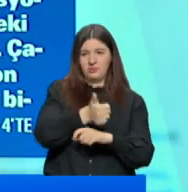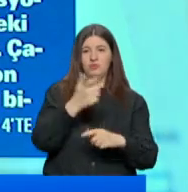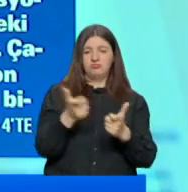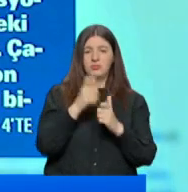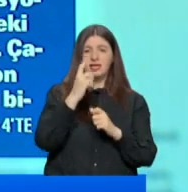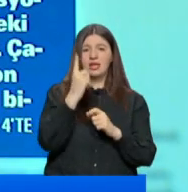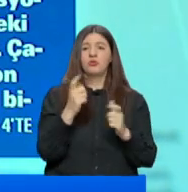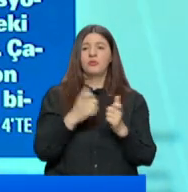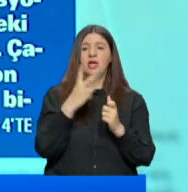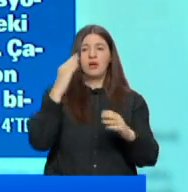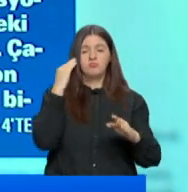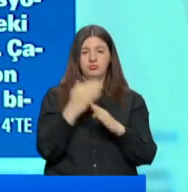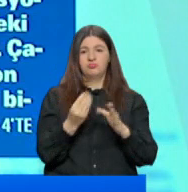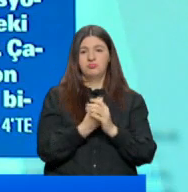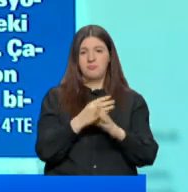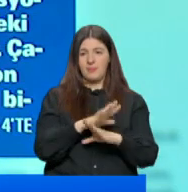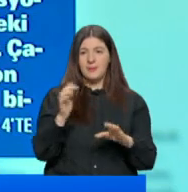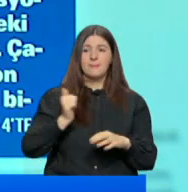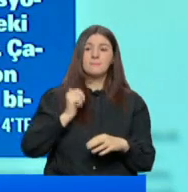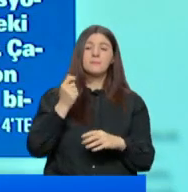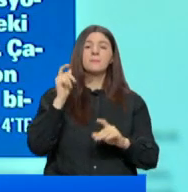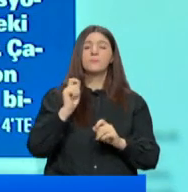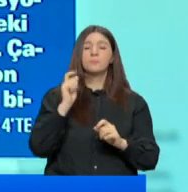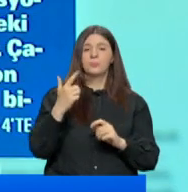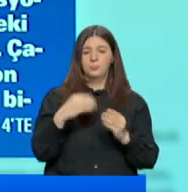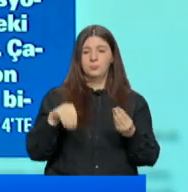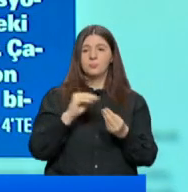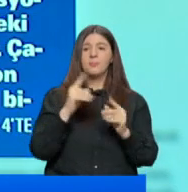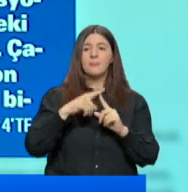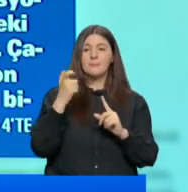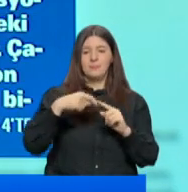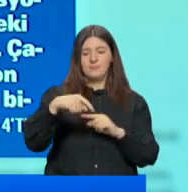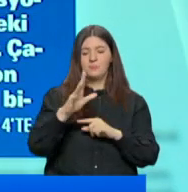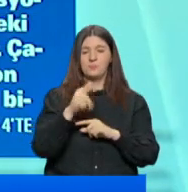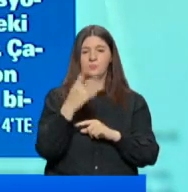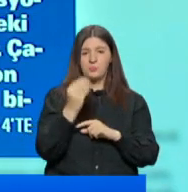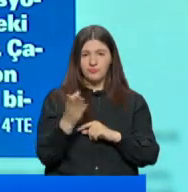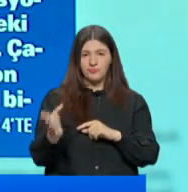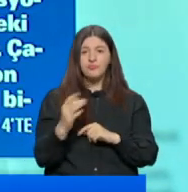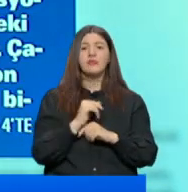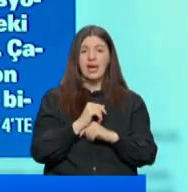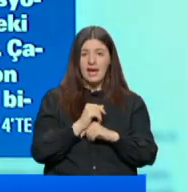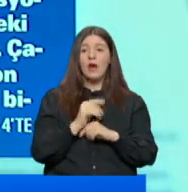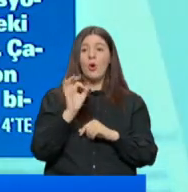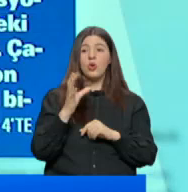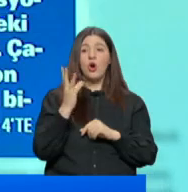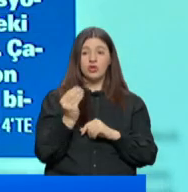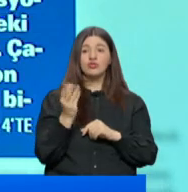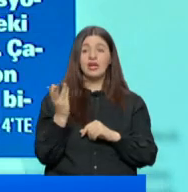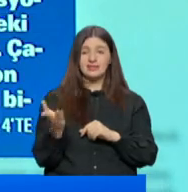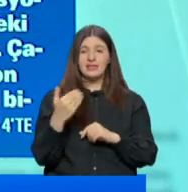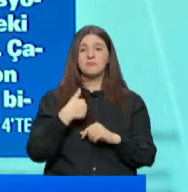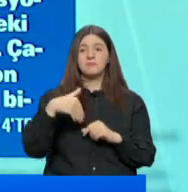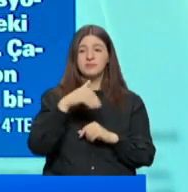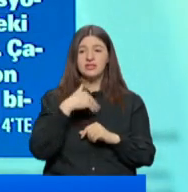toplantıdan iki mutabakat çıktı. Asgari ücrette yapılacak artış Temmuz'dan itibaren geçerli olacak. Eğer öyle olacaksa